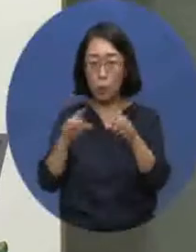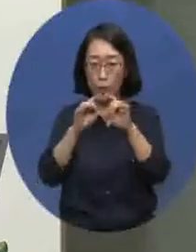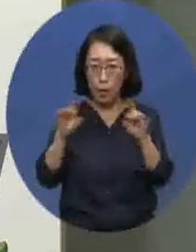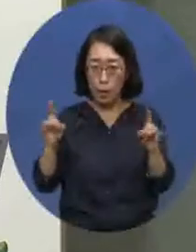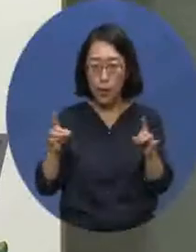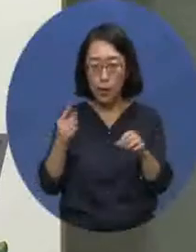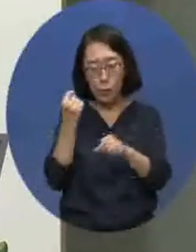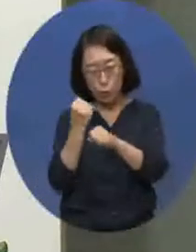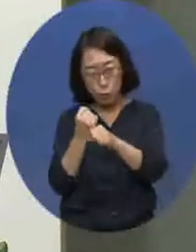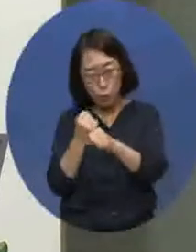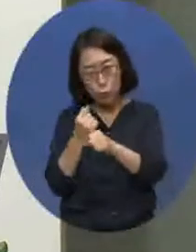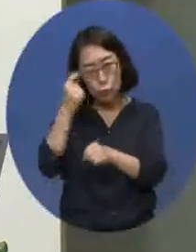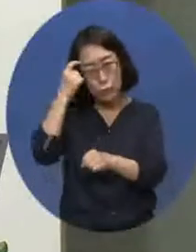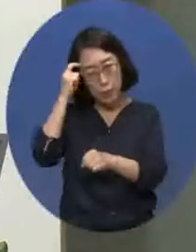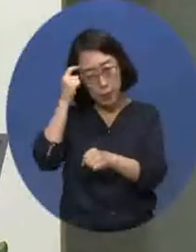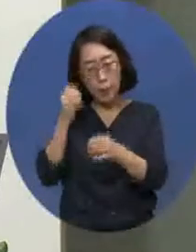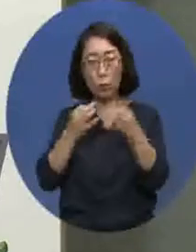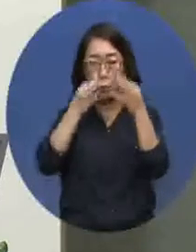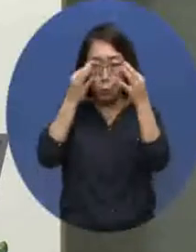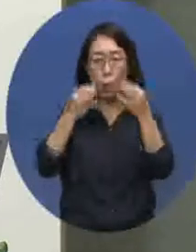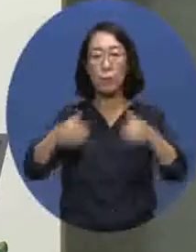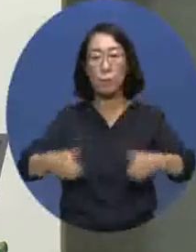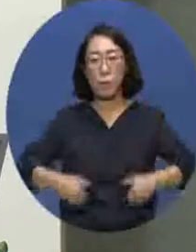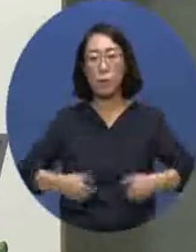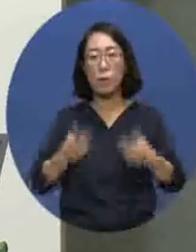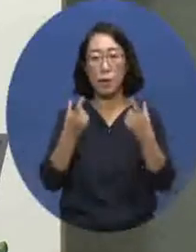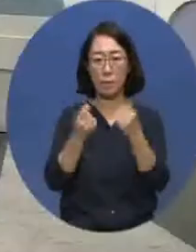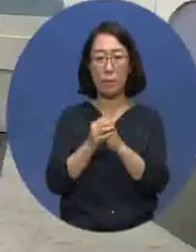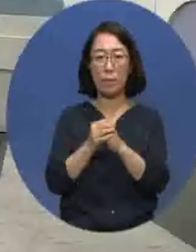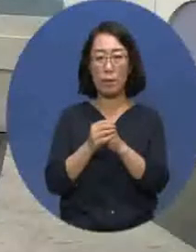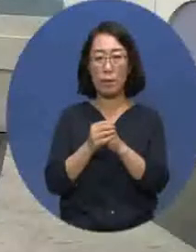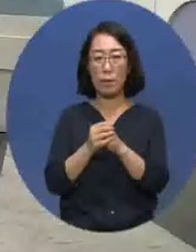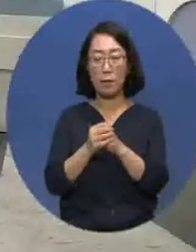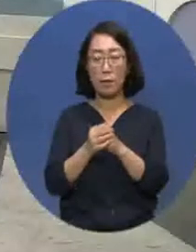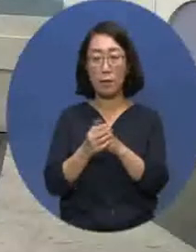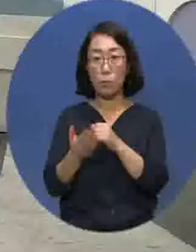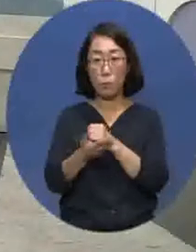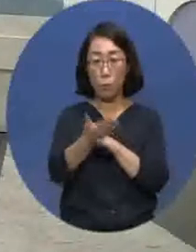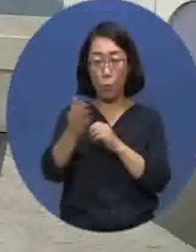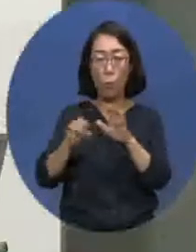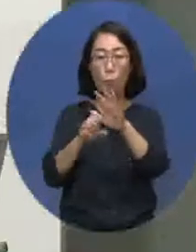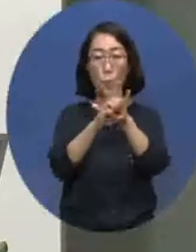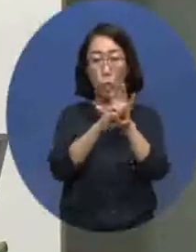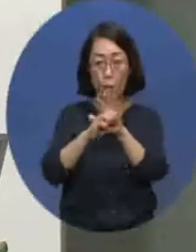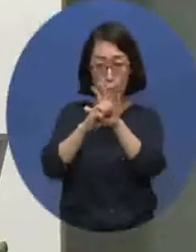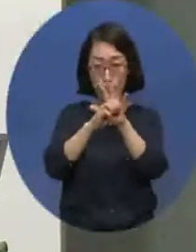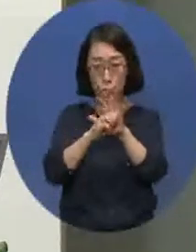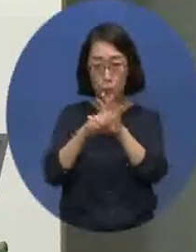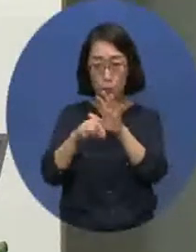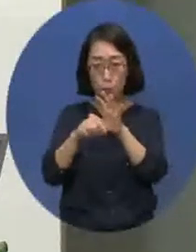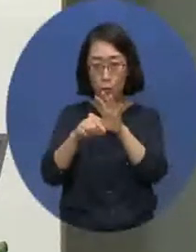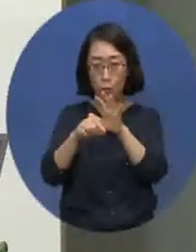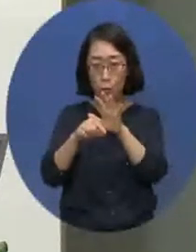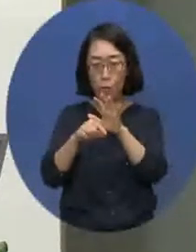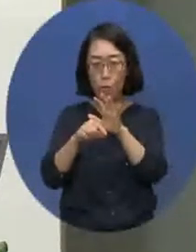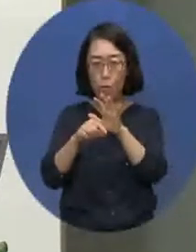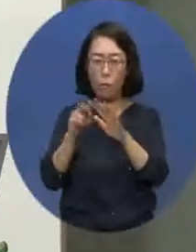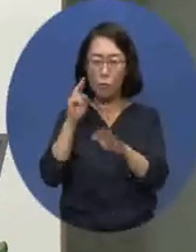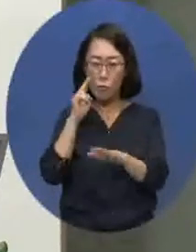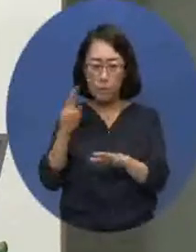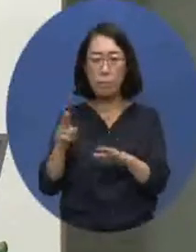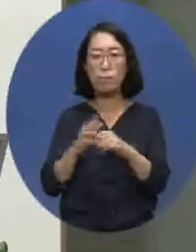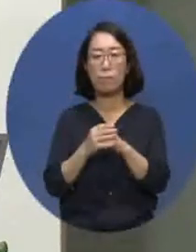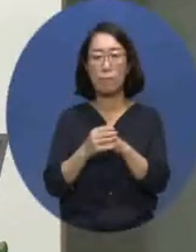노력하는 그런 자세가 필요하지 않을까 생각도 해봅니다 그리고 퍼런 i'll 9 이거 지금 보통 심과 관계